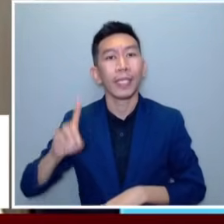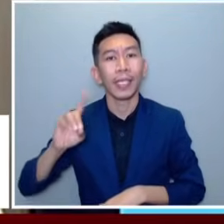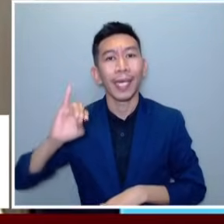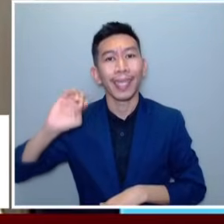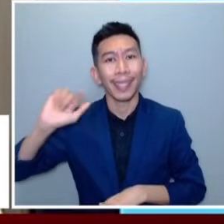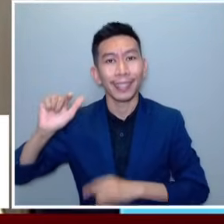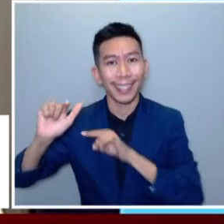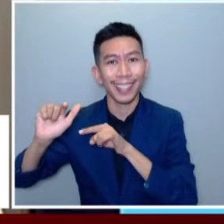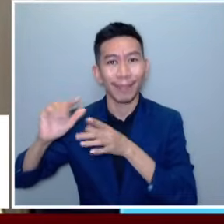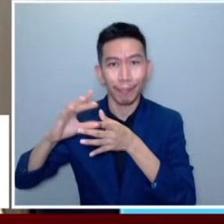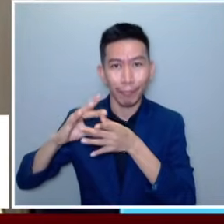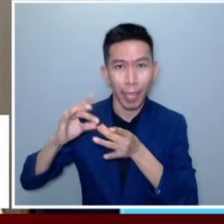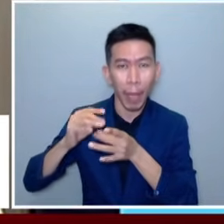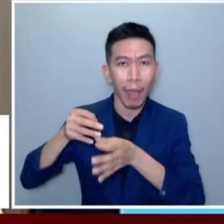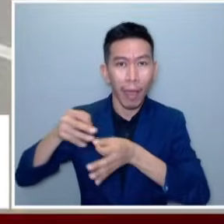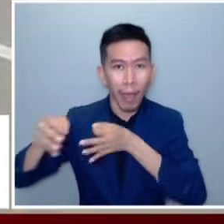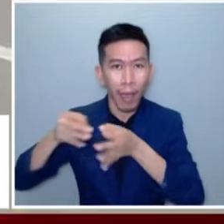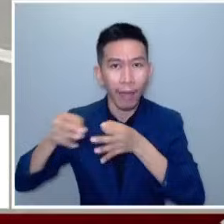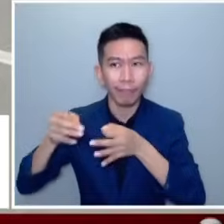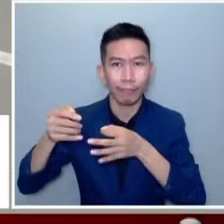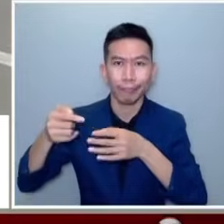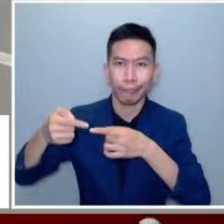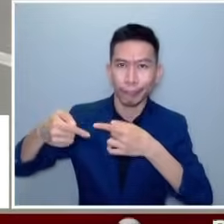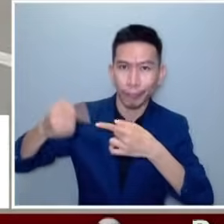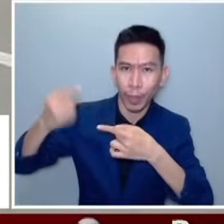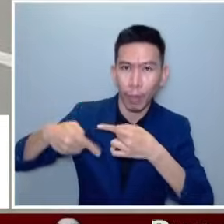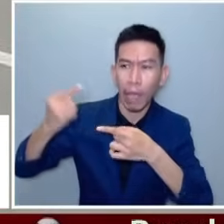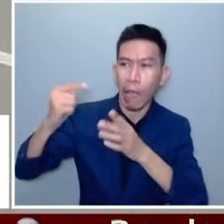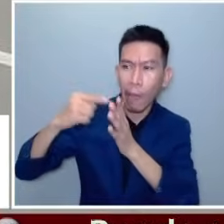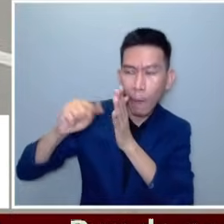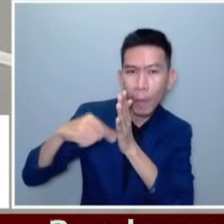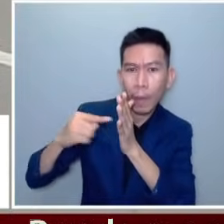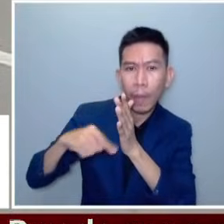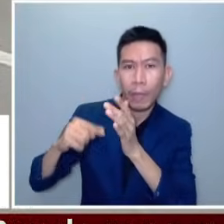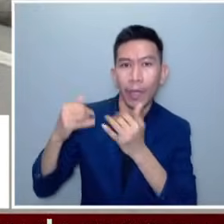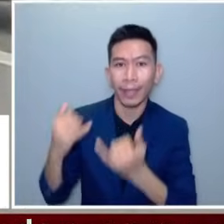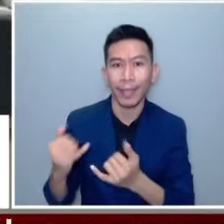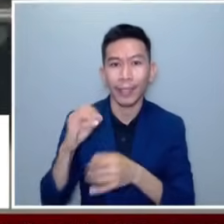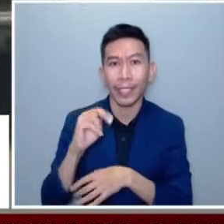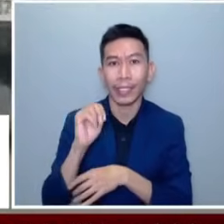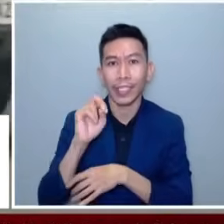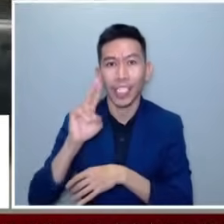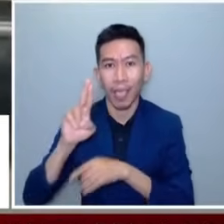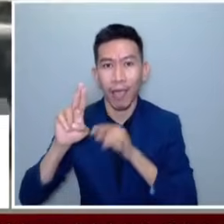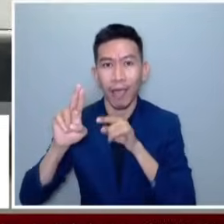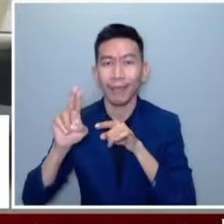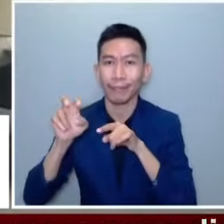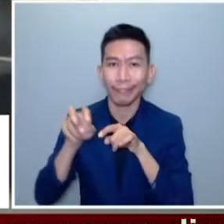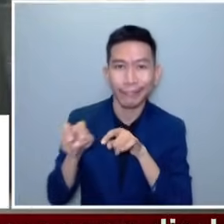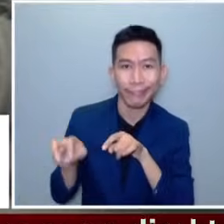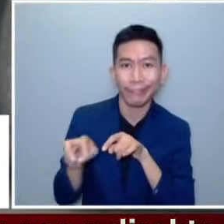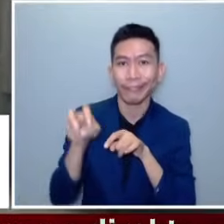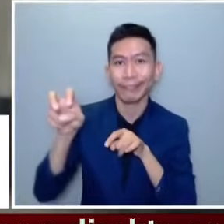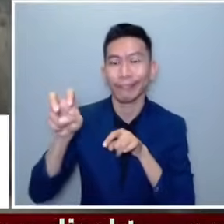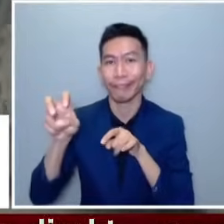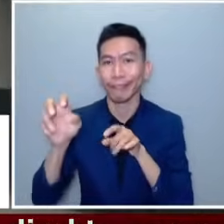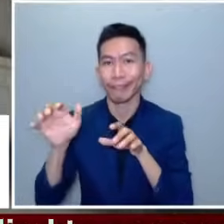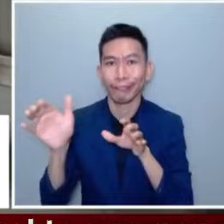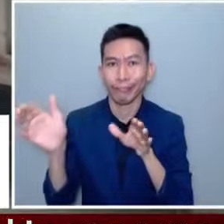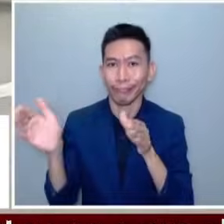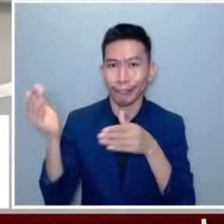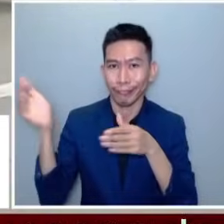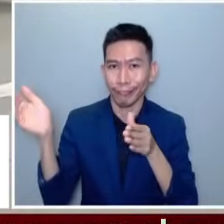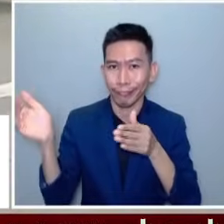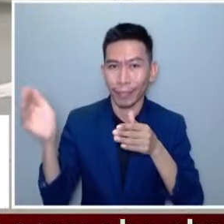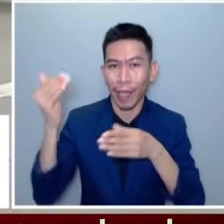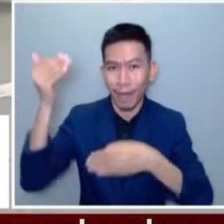mga quarantine control point o checkpoint habang umiiral ang NCR Plus travel bubble ay dapat nasa boundary lang ng